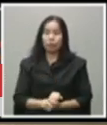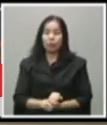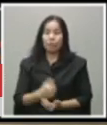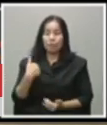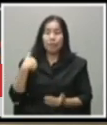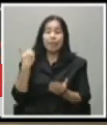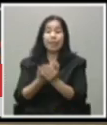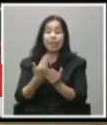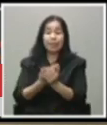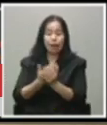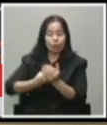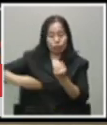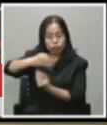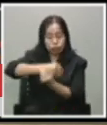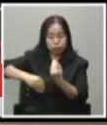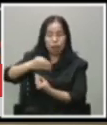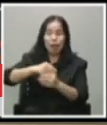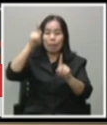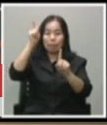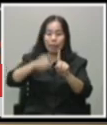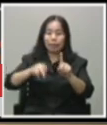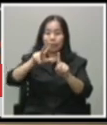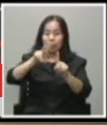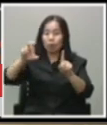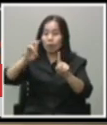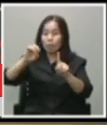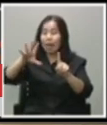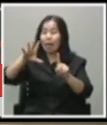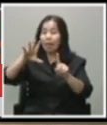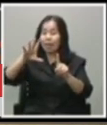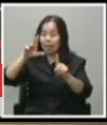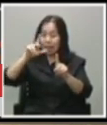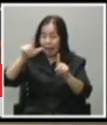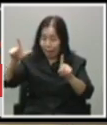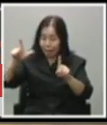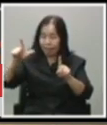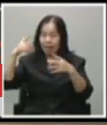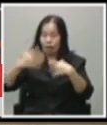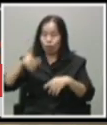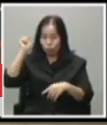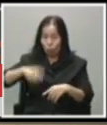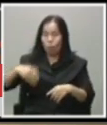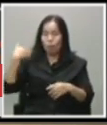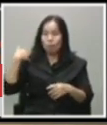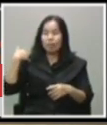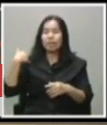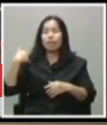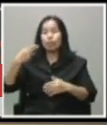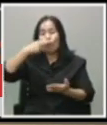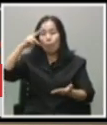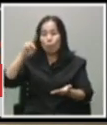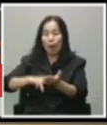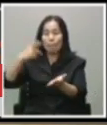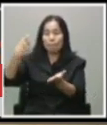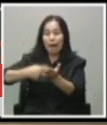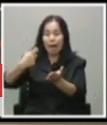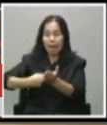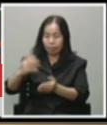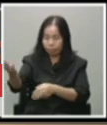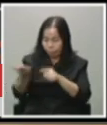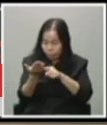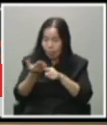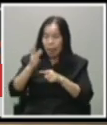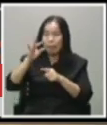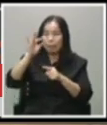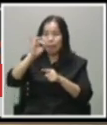งเงิน 1,735 ล้านแต่เงื่อนไขก็คือจะต้องมีหนังสือค้ำประกันยื่นซองอยู่ 86,750,000 บ